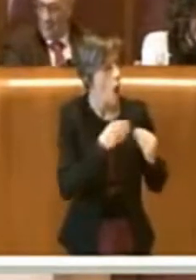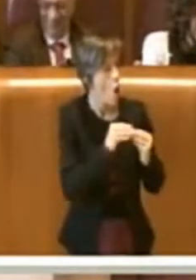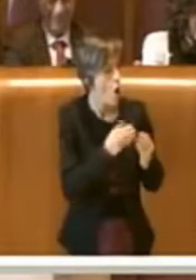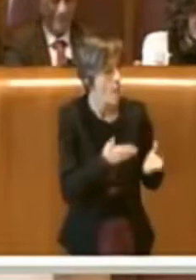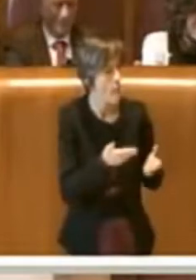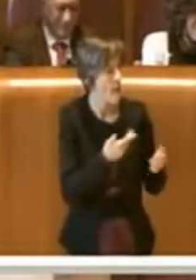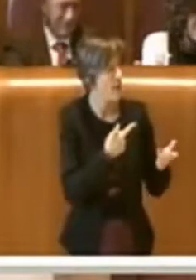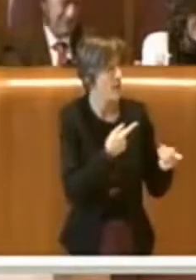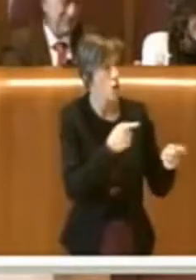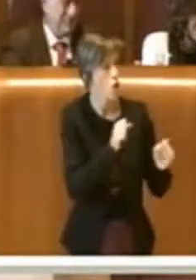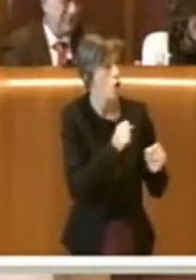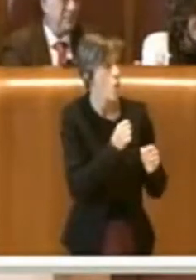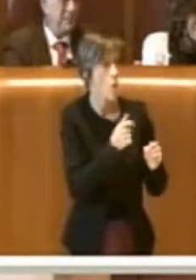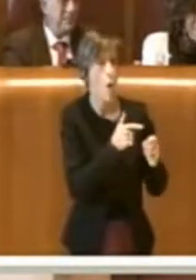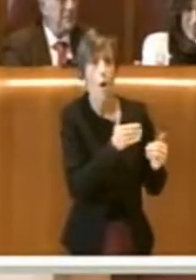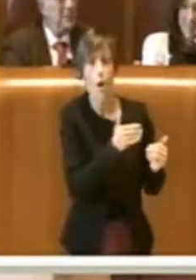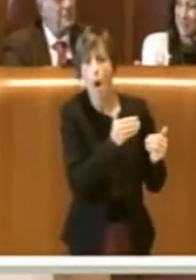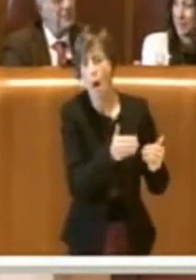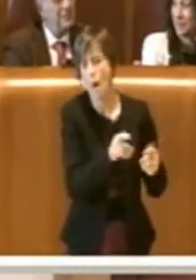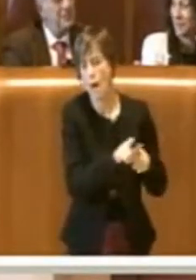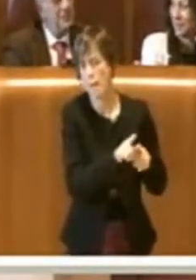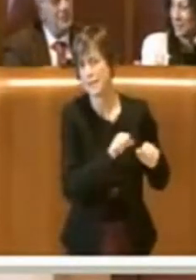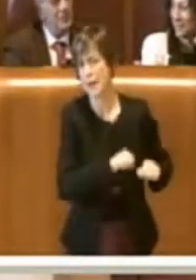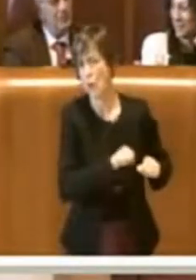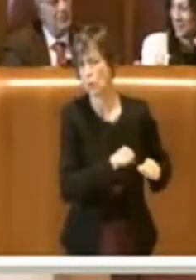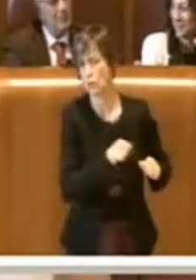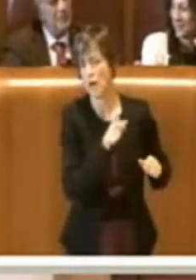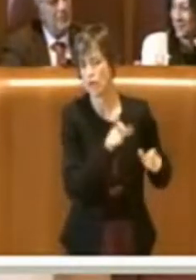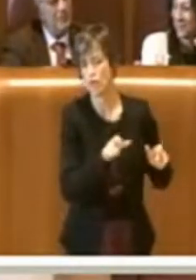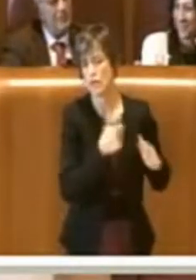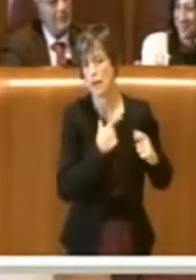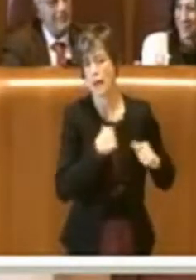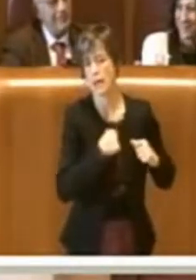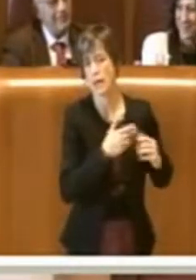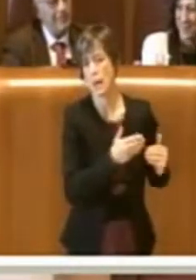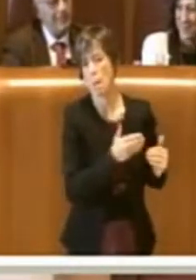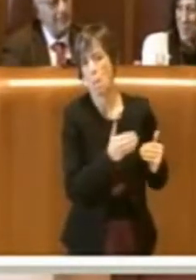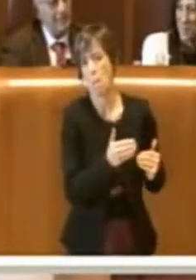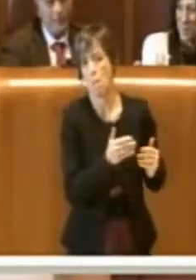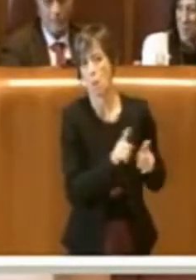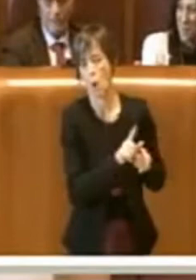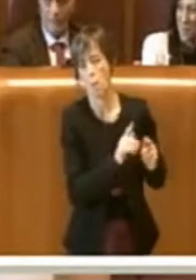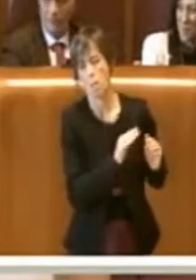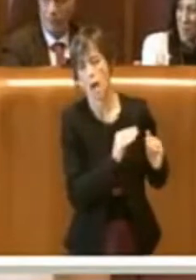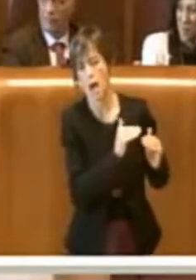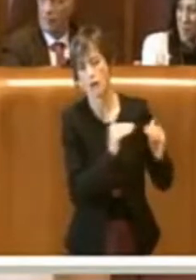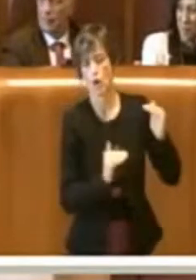Pertanto le deroghe che tanto usano anche a mo così